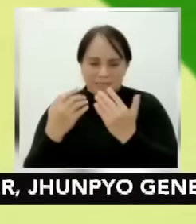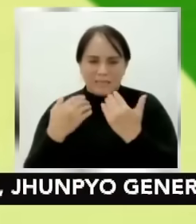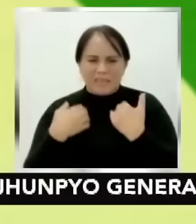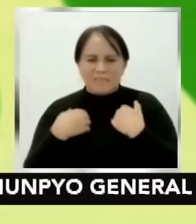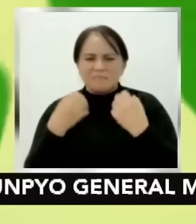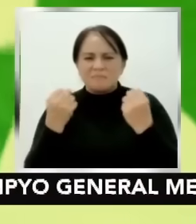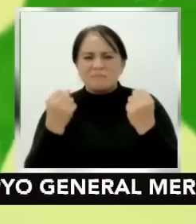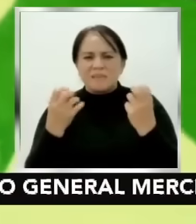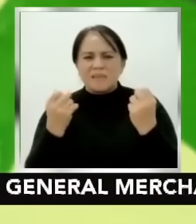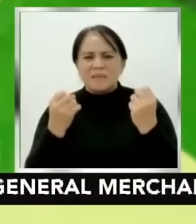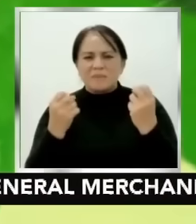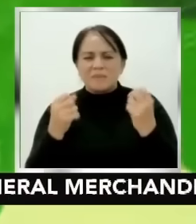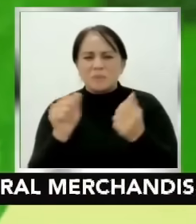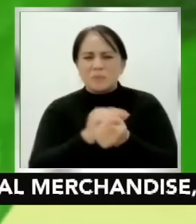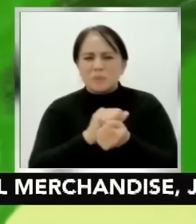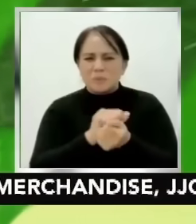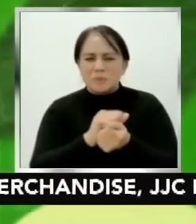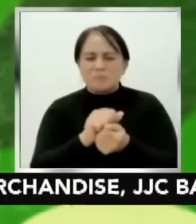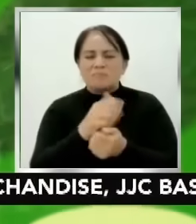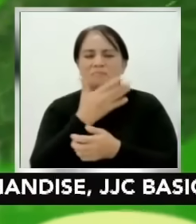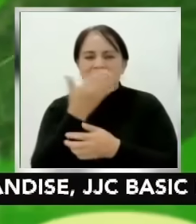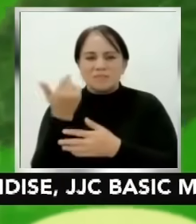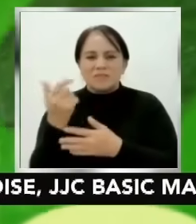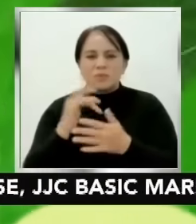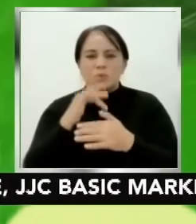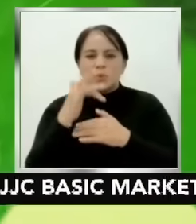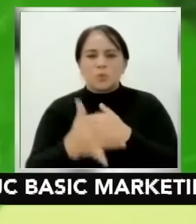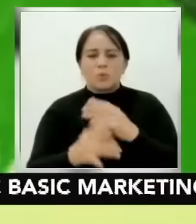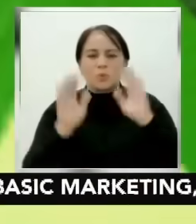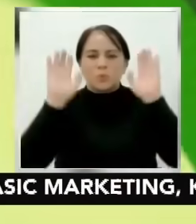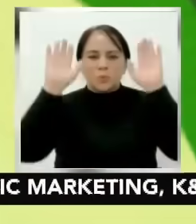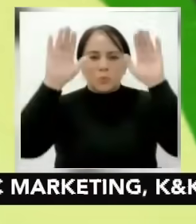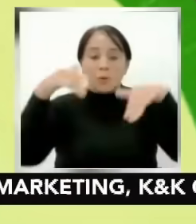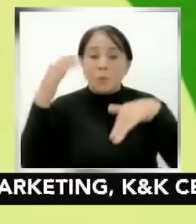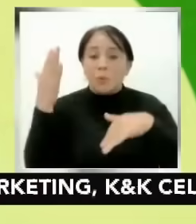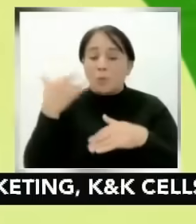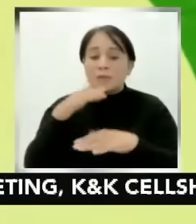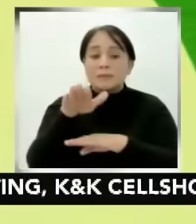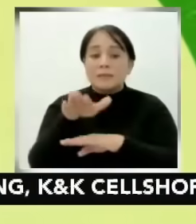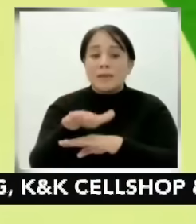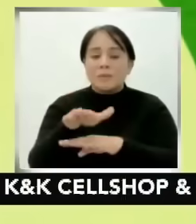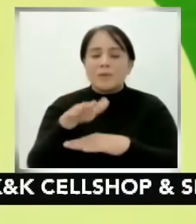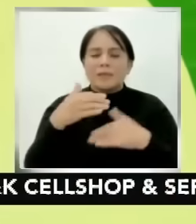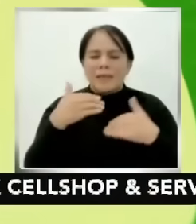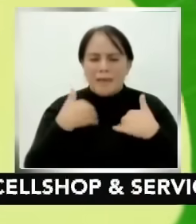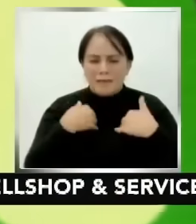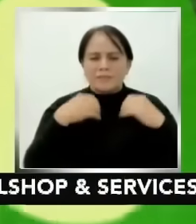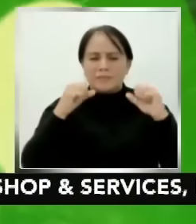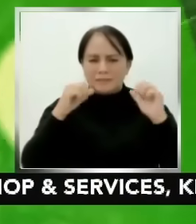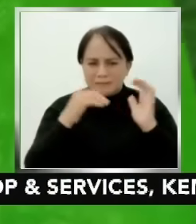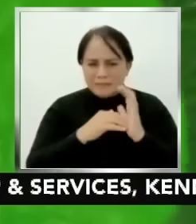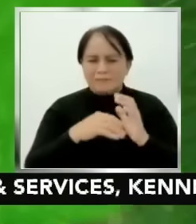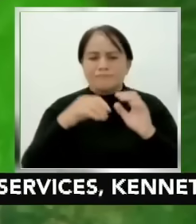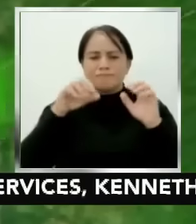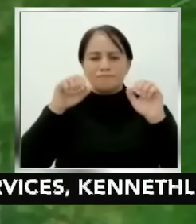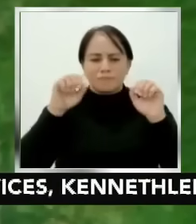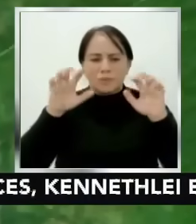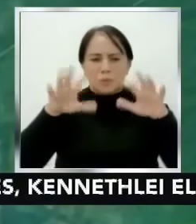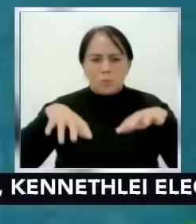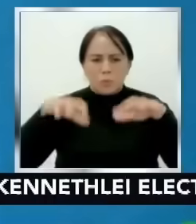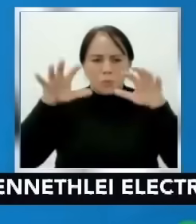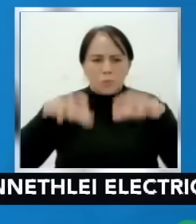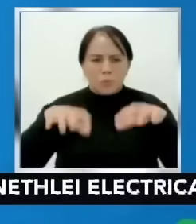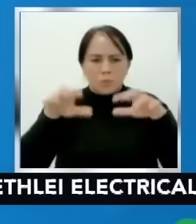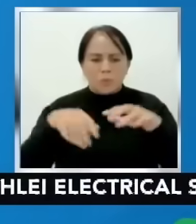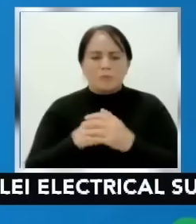ang labada, mas okay kung maaga nyo yung isampay dahil bandang hapon ay may chance ulit ng localized thunderstorms. Yung